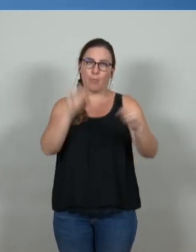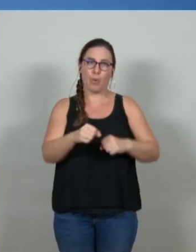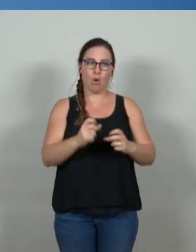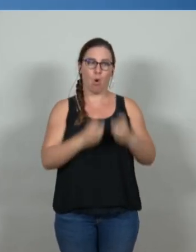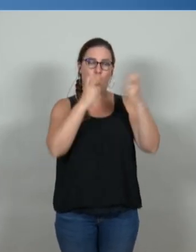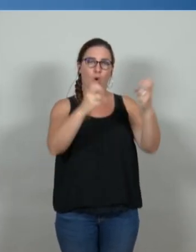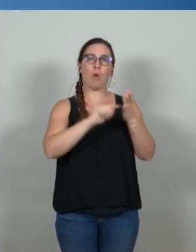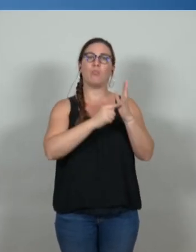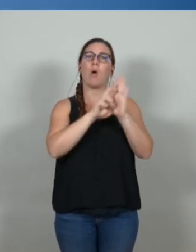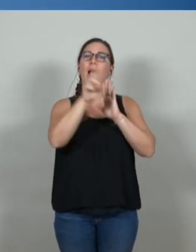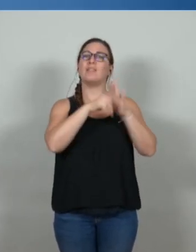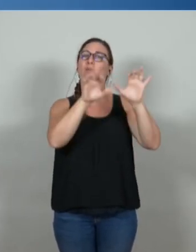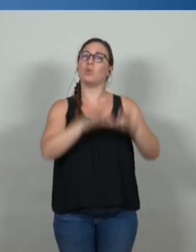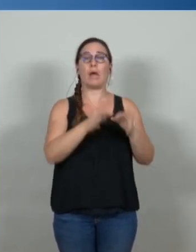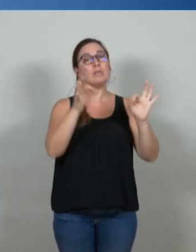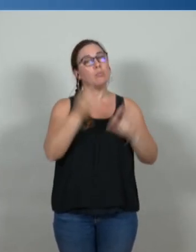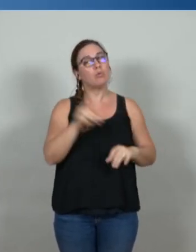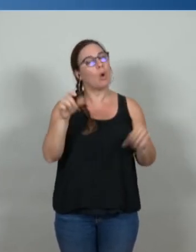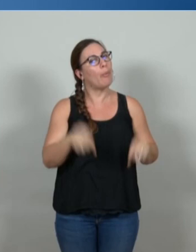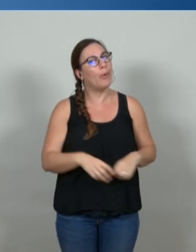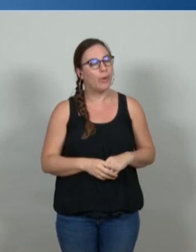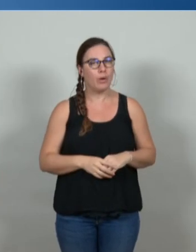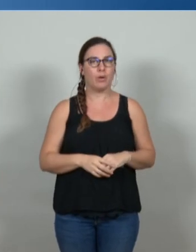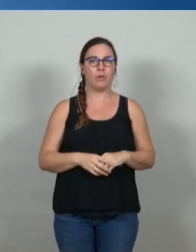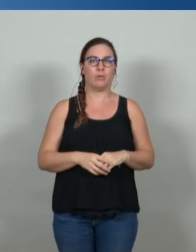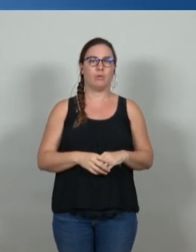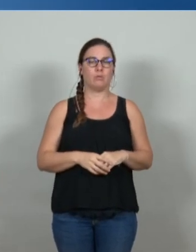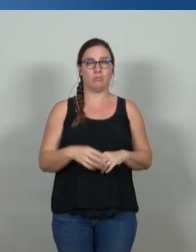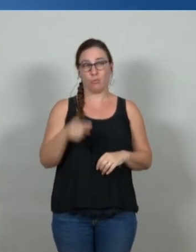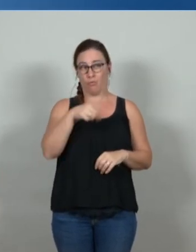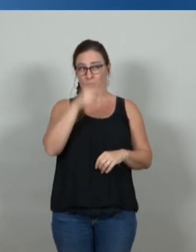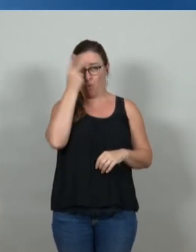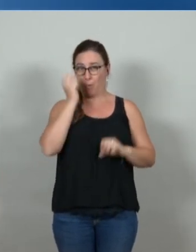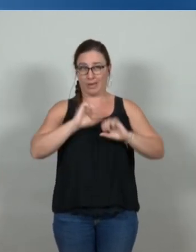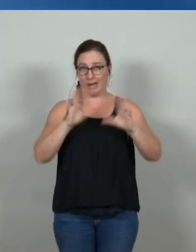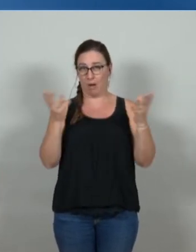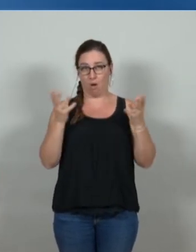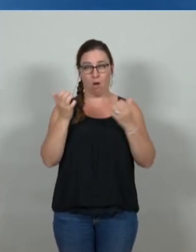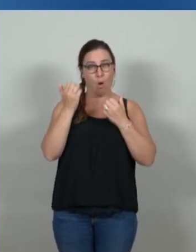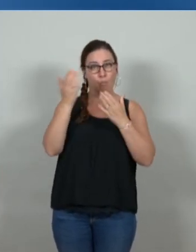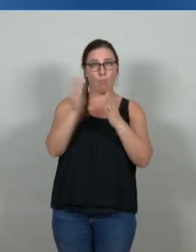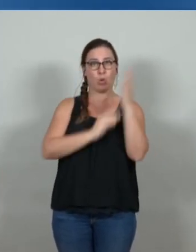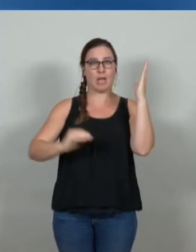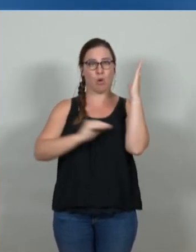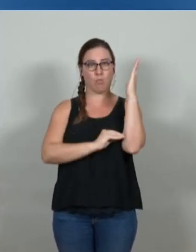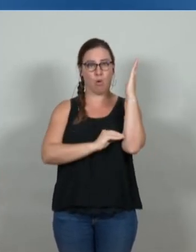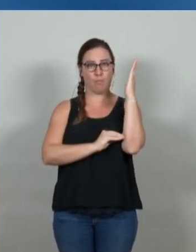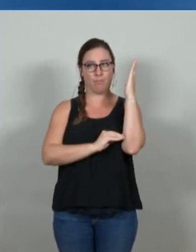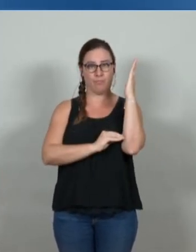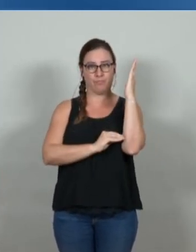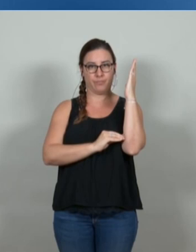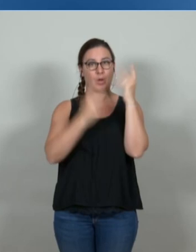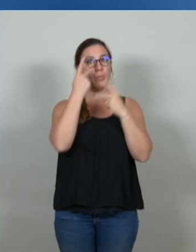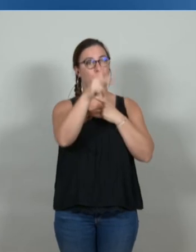le point d'indice des fonctionnaires du coup vous l'aurez compris nous proposons des amendements à votre